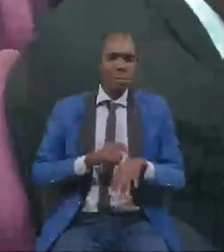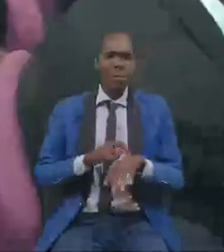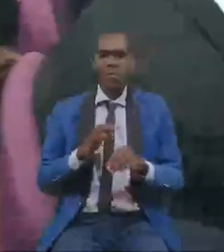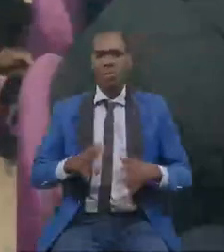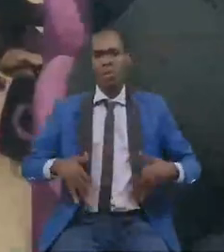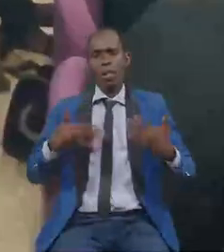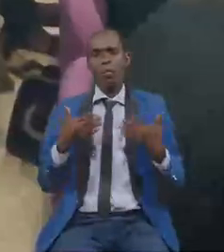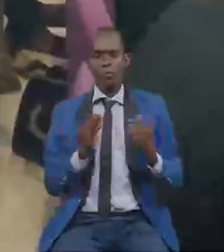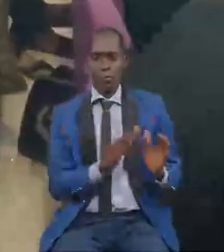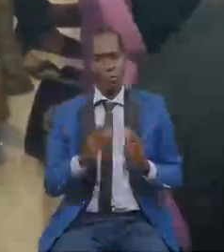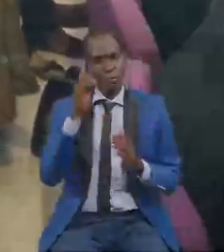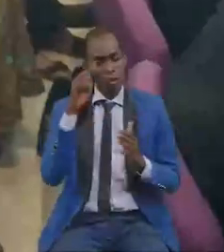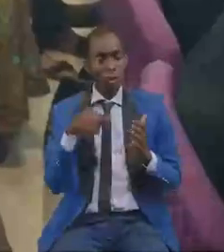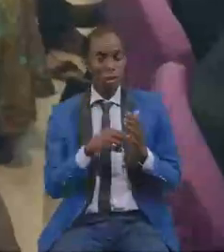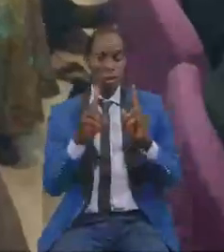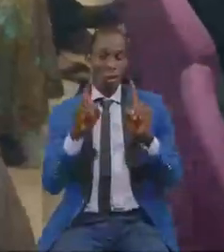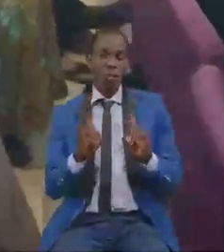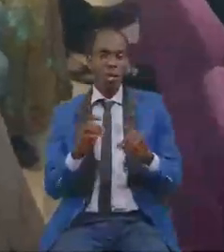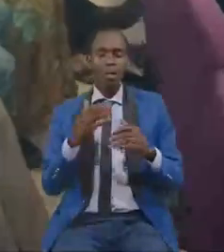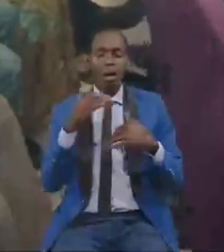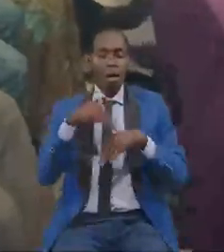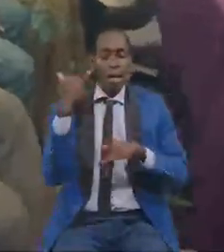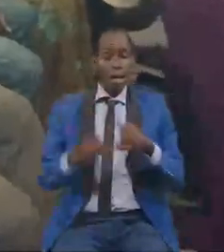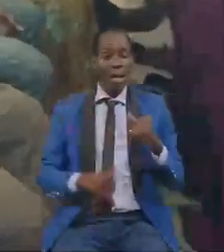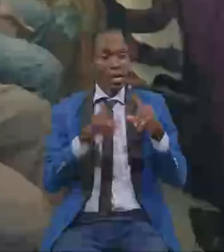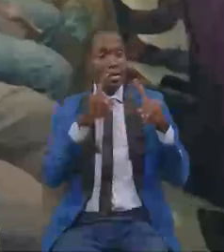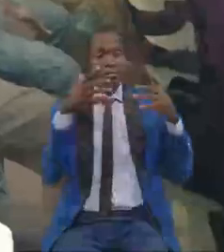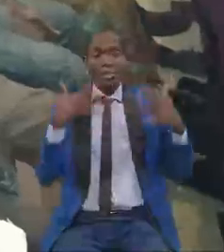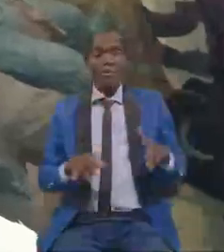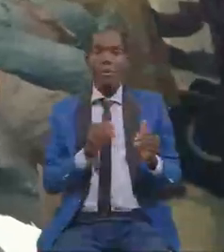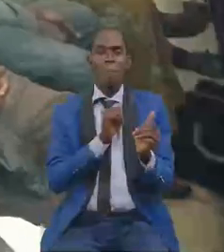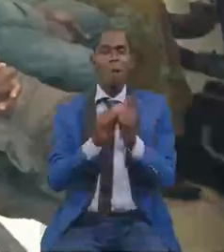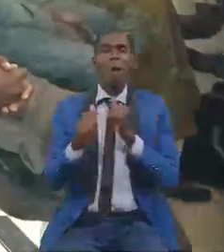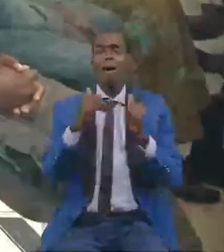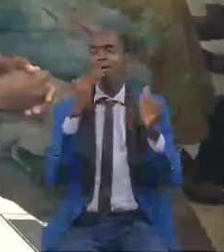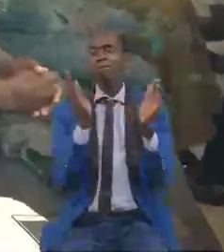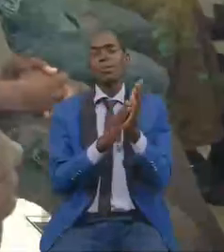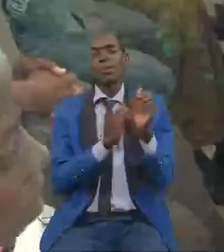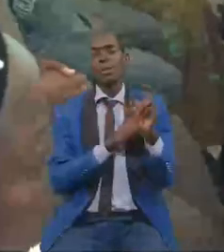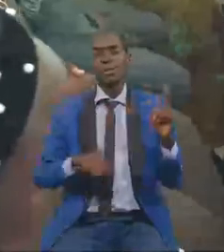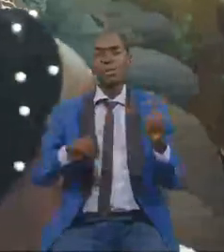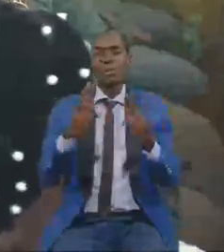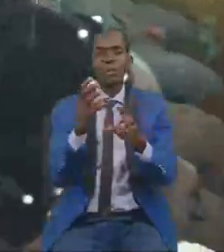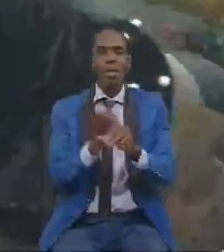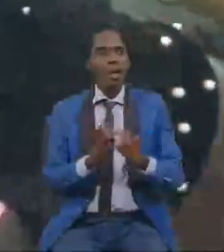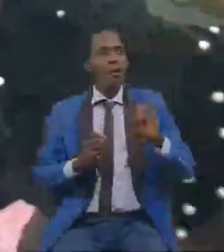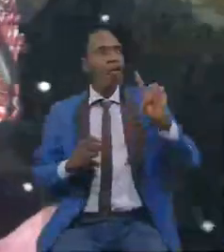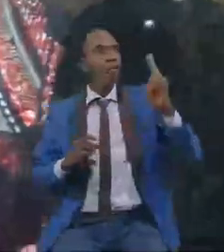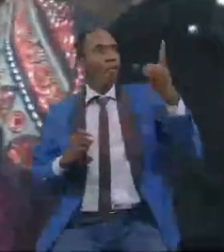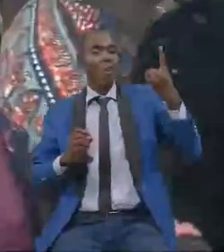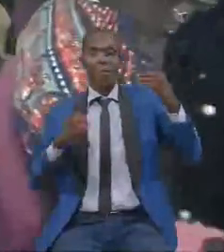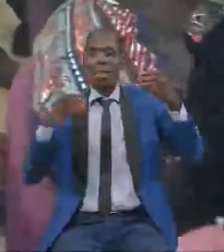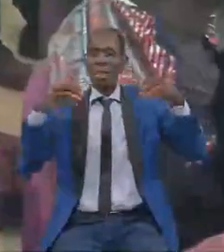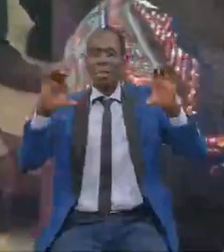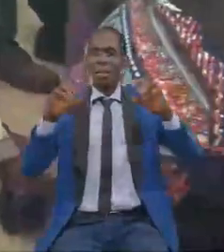gloire à Dieu, et vous êtes admis en fin de compte. Disons que vous étiez le premier après être